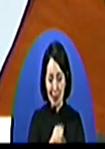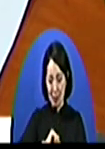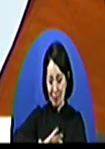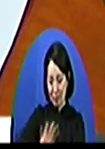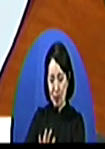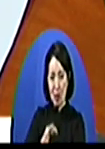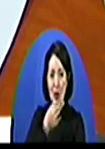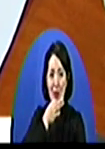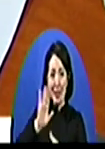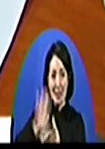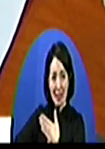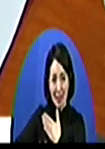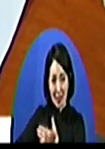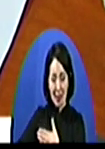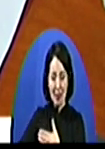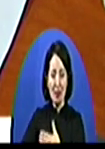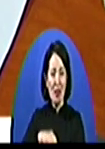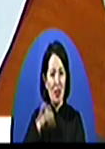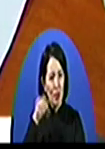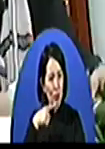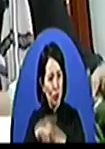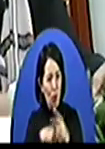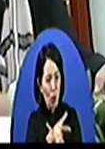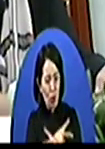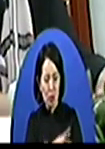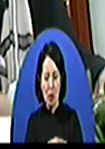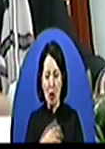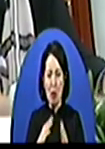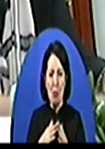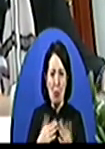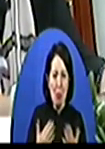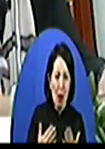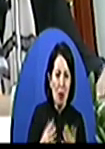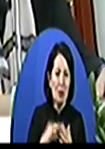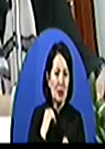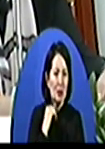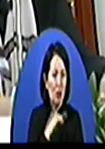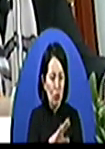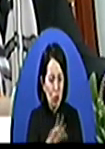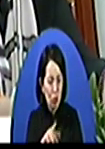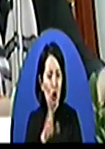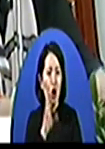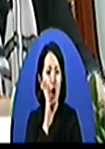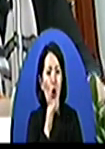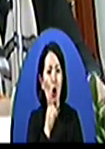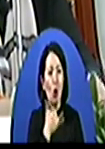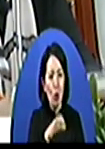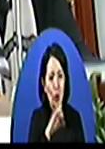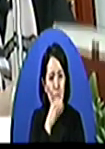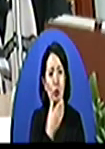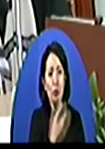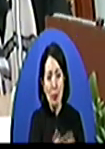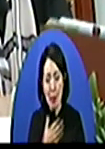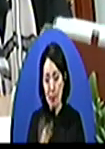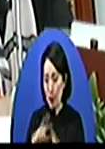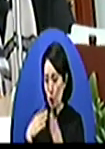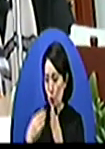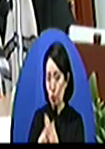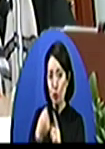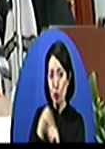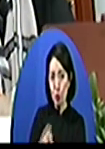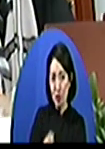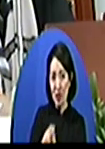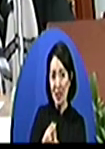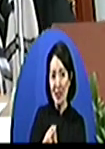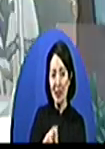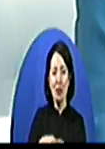сэргийлэх тэмцэх тухай хуульд орон гэргүй, нэн ядуу иргэнийг орон байр, хоол хүнс, унтны цэвэр усаар хангах, гэр бүлийн хүчирхийллээс урьдчилан